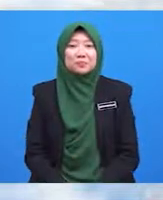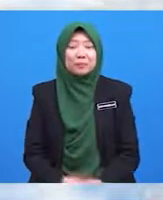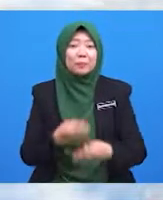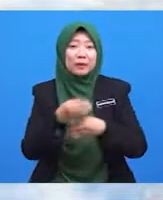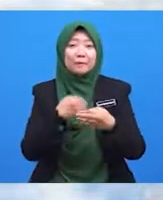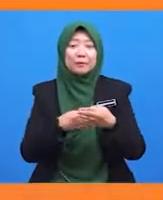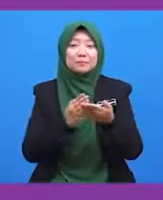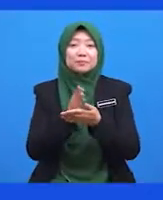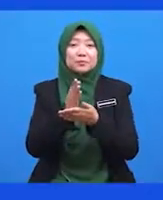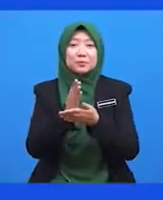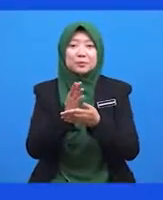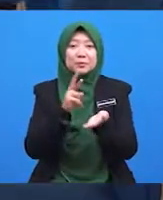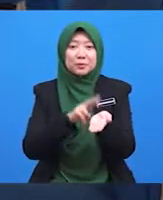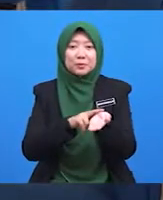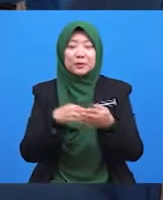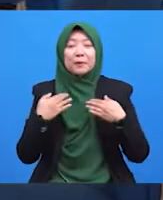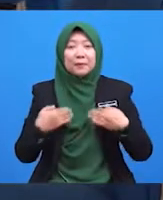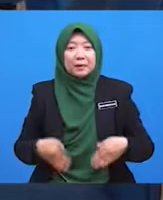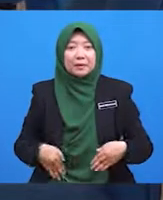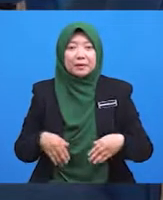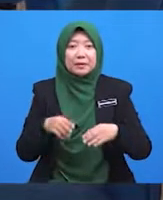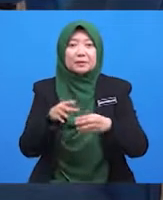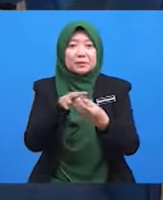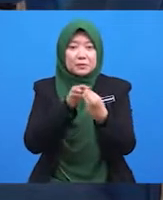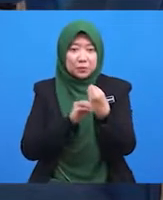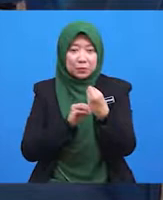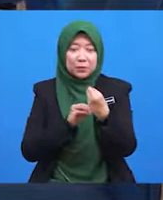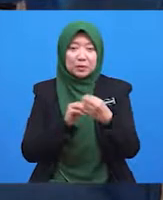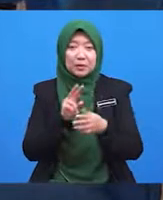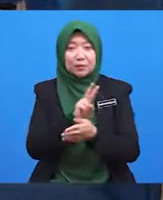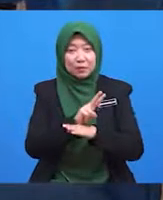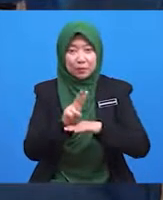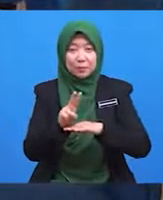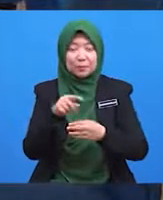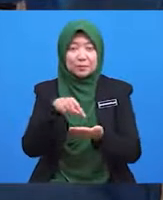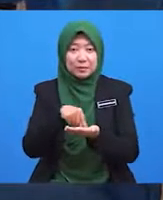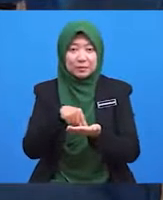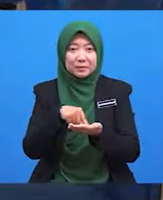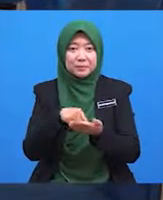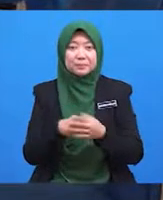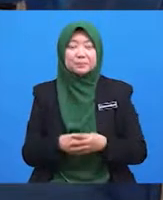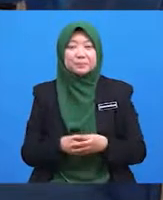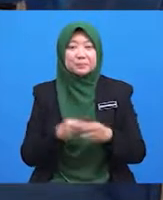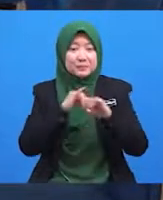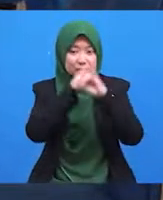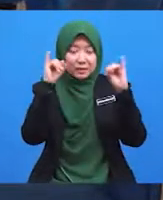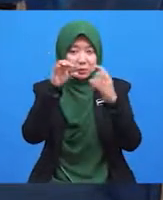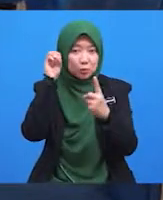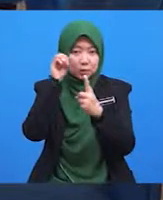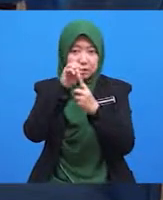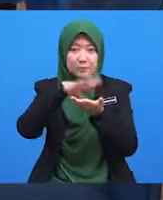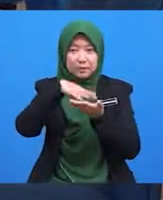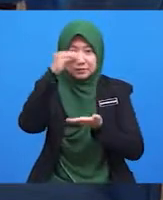Sebelum saya meneruskan rawatan badan sedut vakum kali ini, saya akan menghuraikan serba sedikit objektif